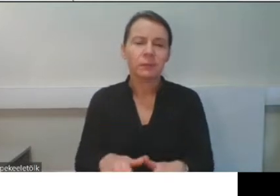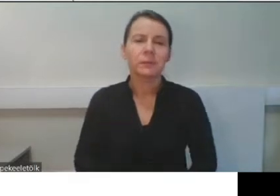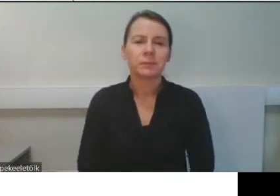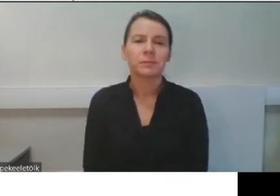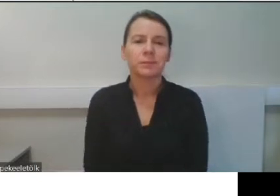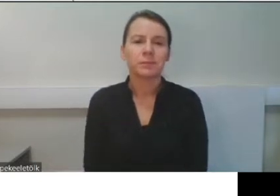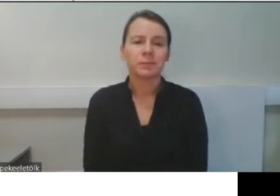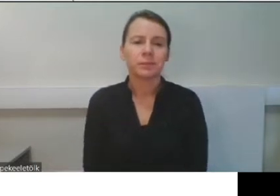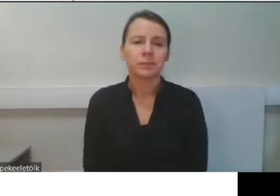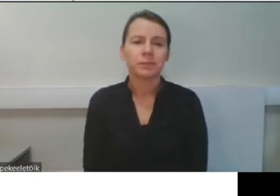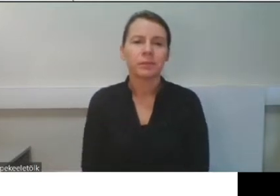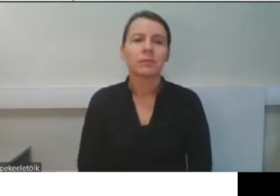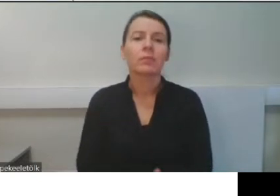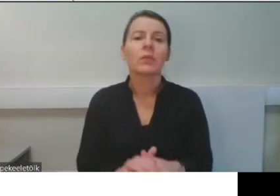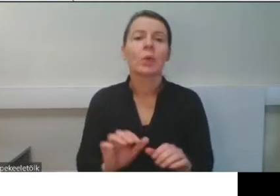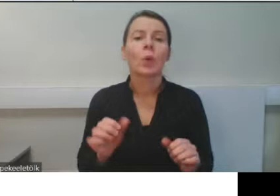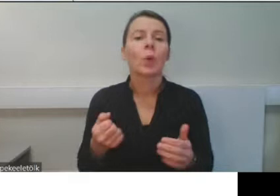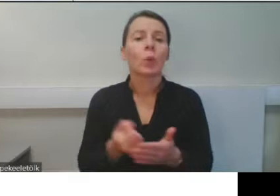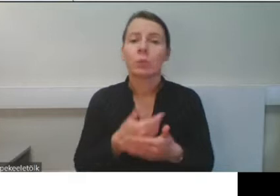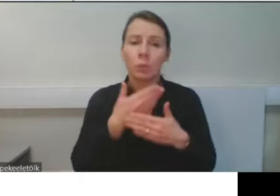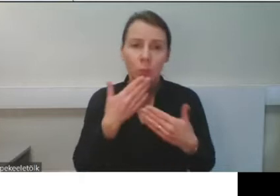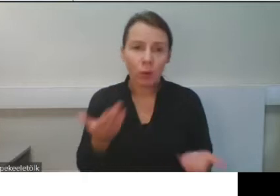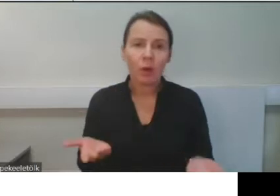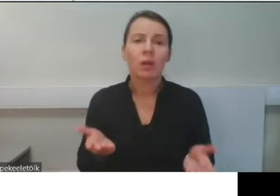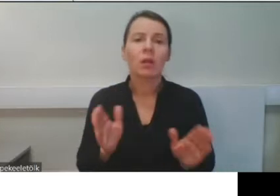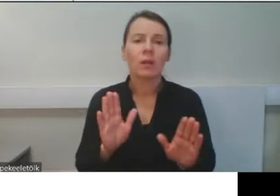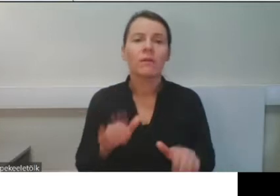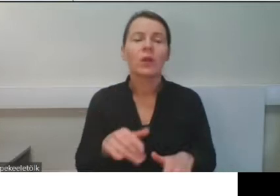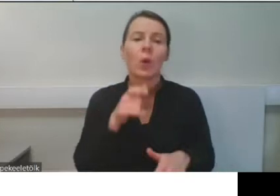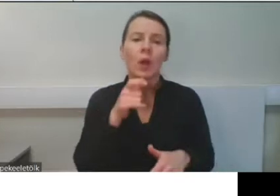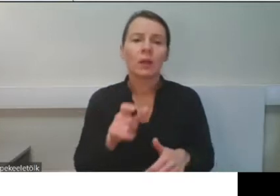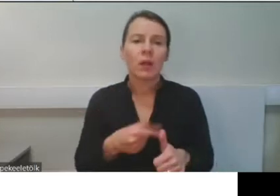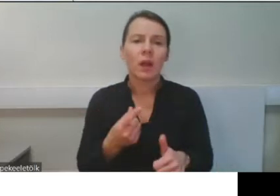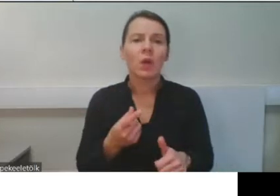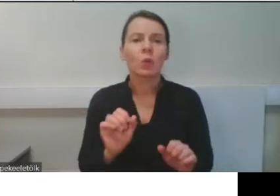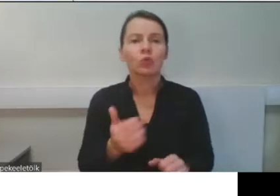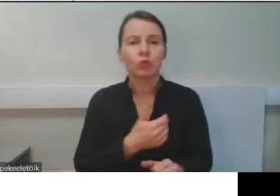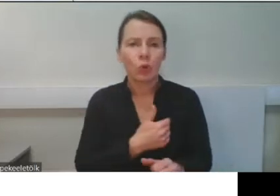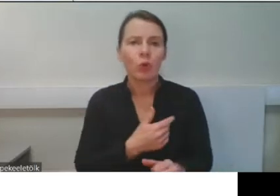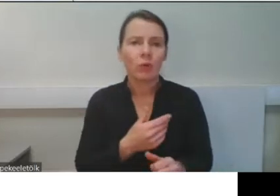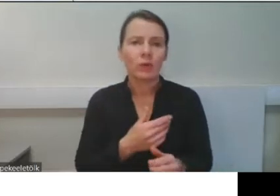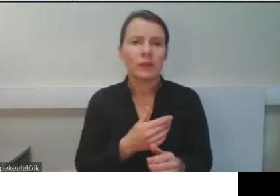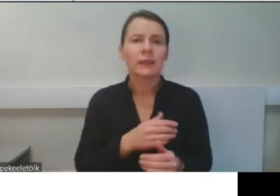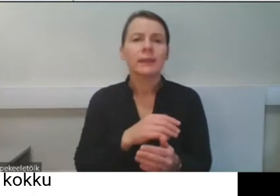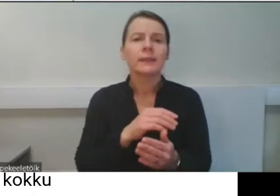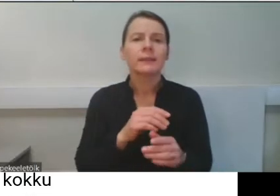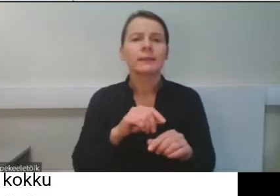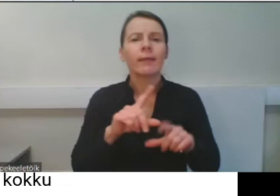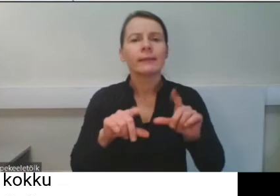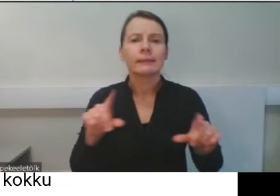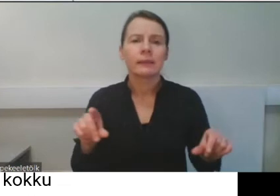hea . et selline üks asi , mida ka kindlasti oluline vaadata , aga ma liigun siit edasi .